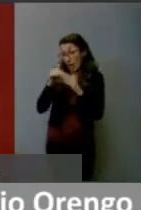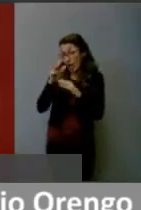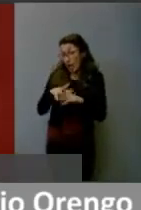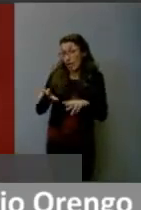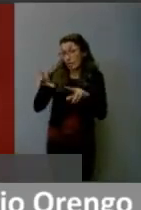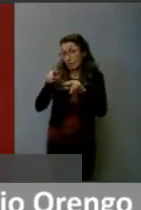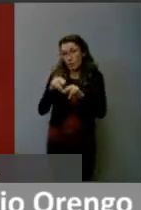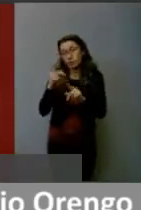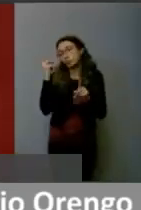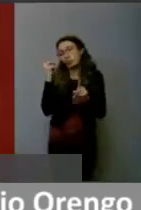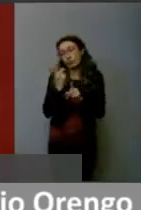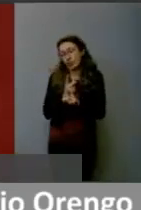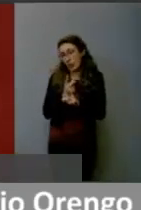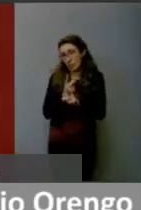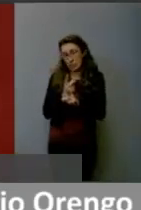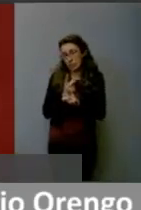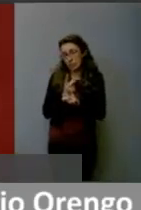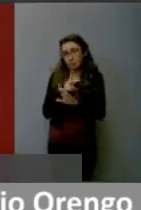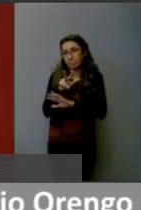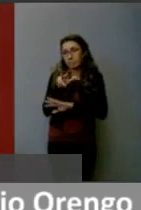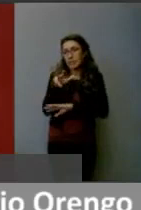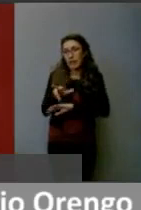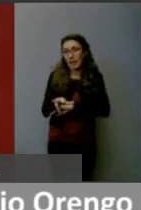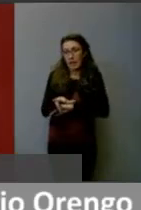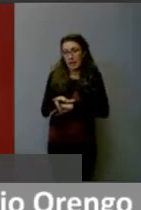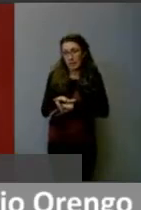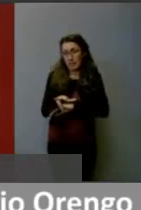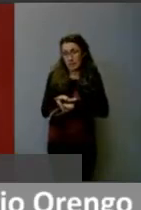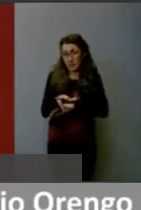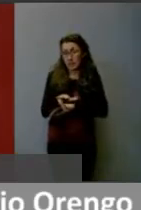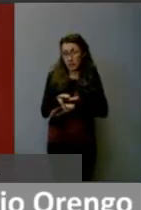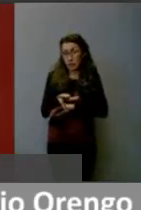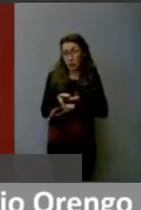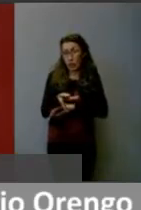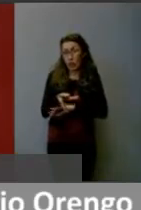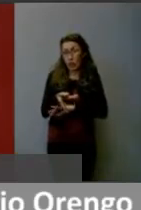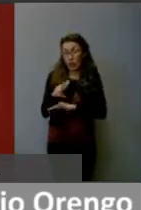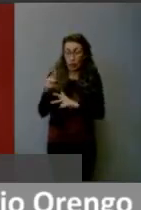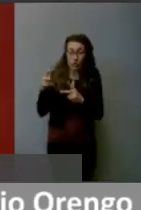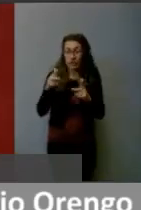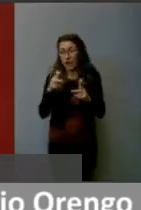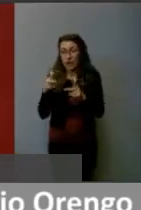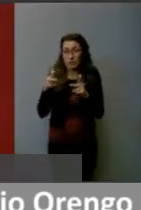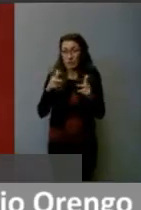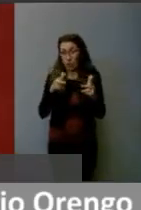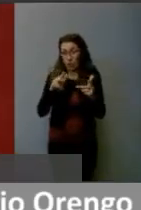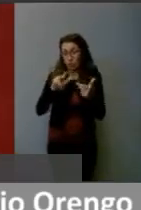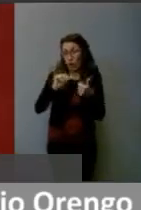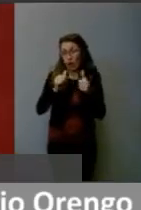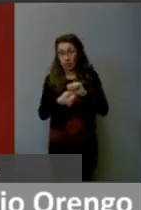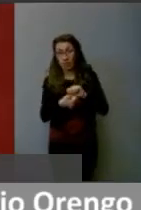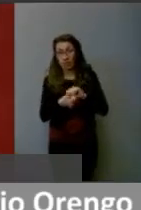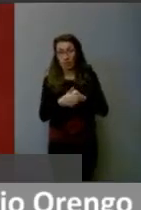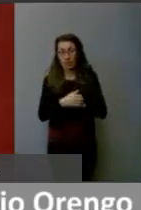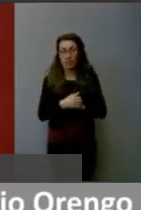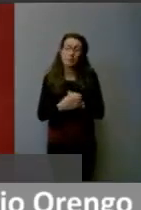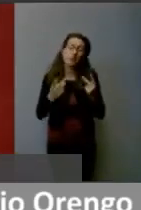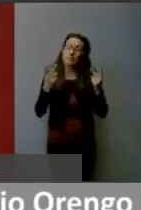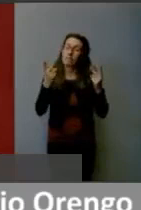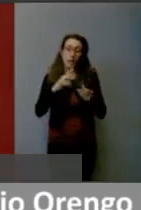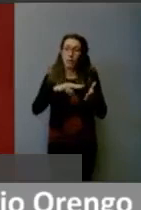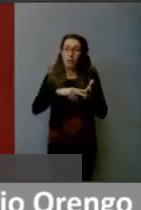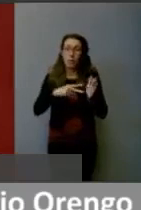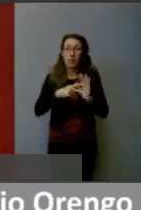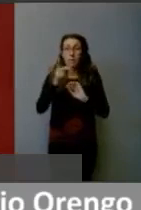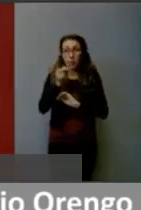dovrebbe essere garantito comunque un trasporto alternativo. La questione vera è che dobbiamo valutare, e in questo lei ci